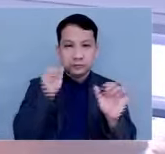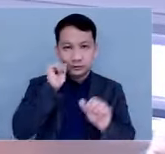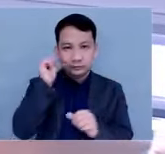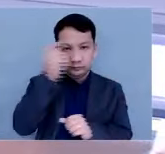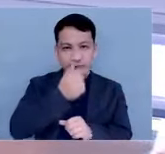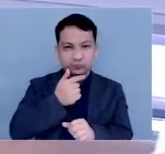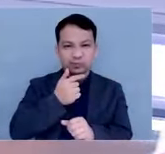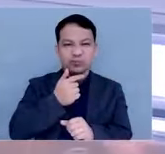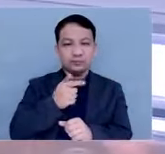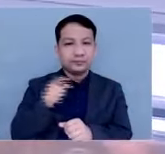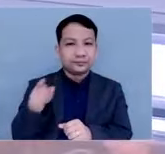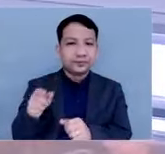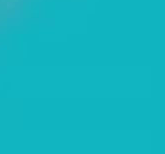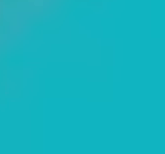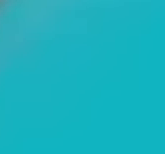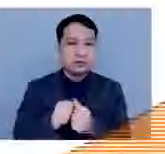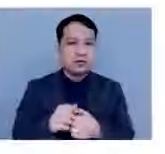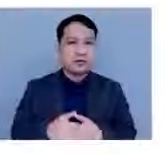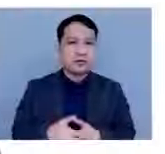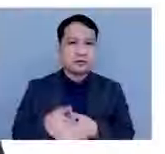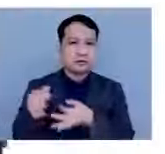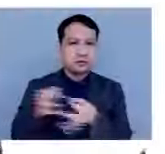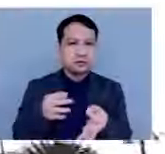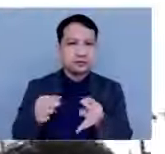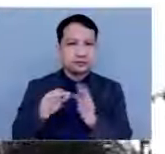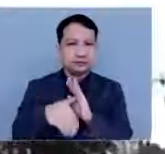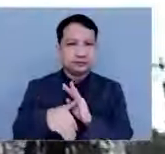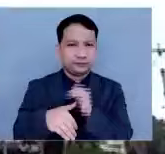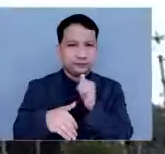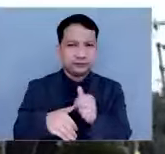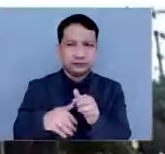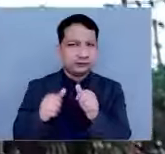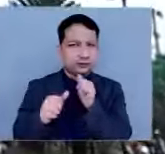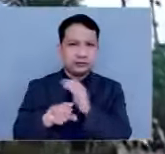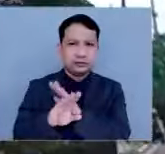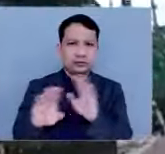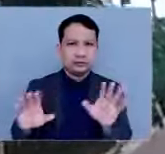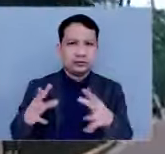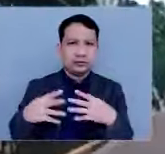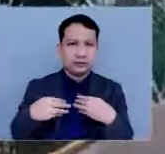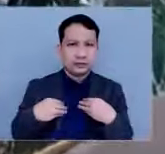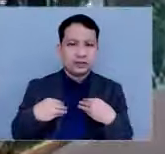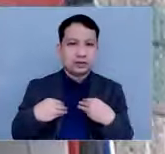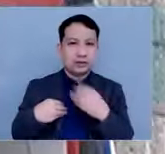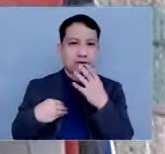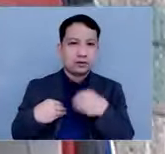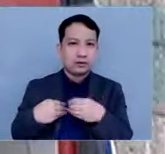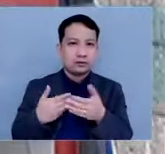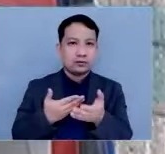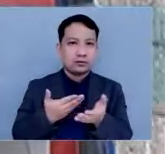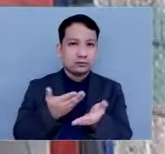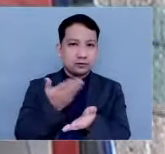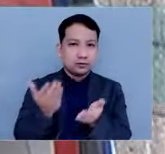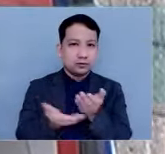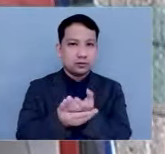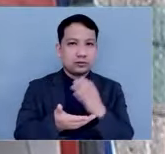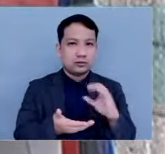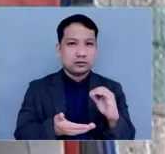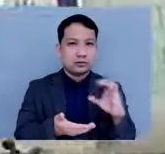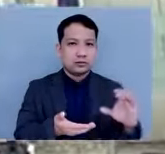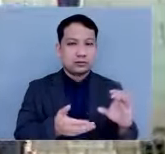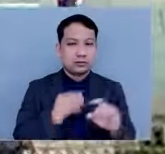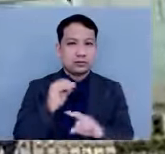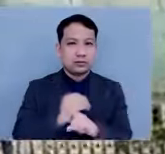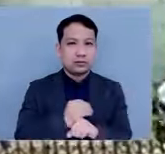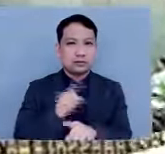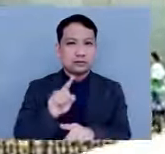Mayor Alice Go. Paliwanag ng COMELEC, hindi nila pwedeng tanggihan ang kahit sinong maghahain ng Certificate of Candidacy sa October 1 hanggang